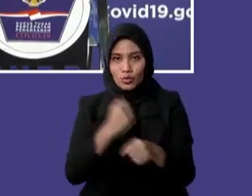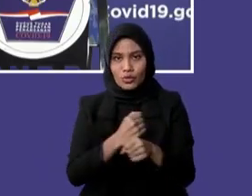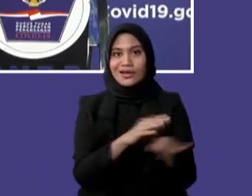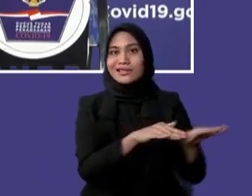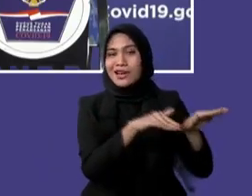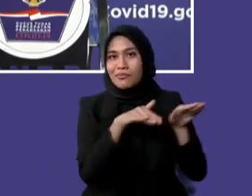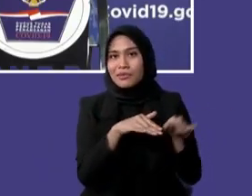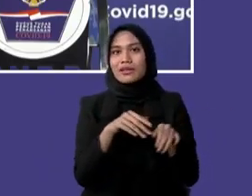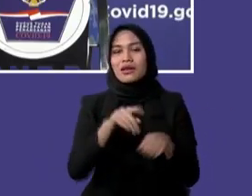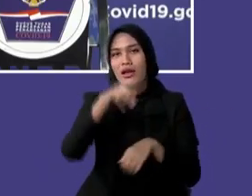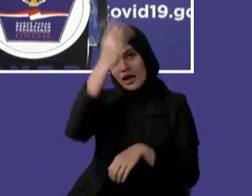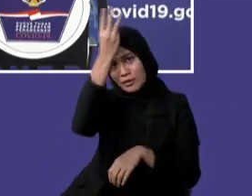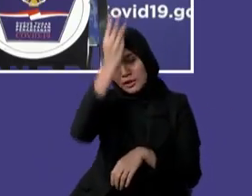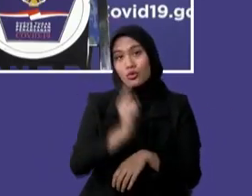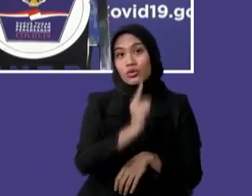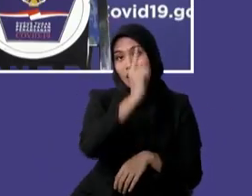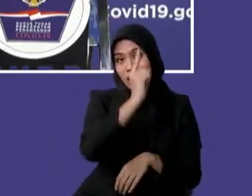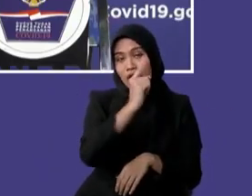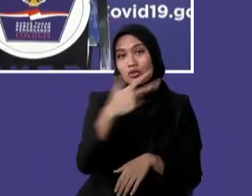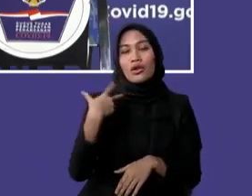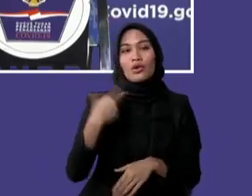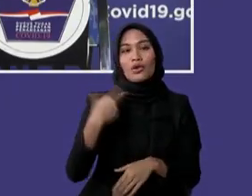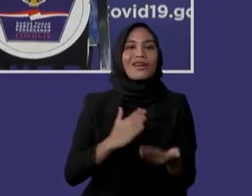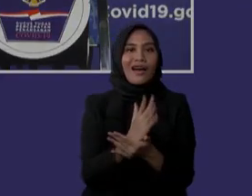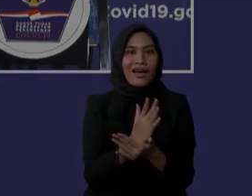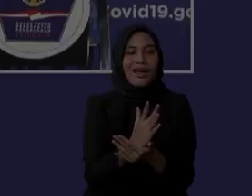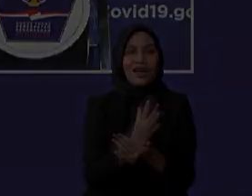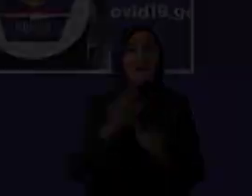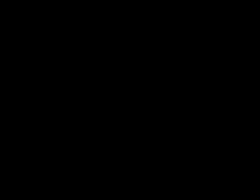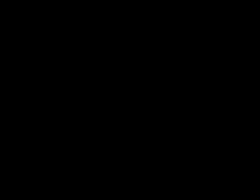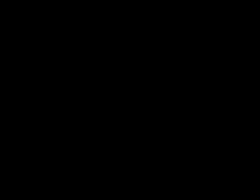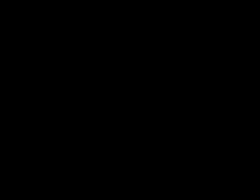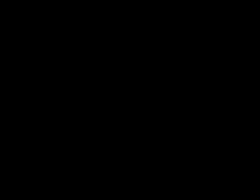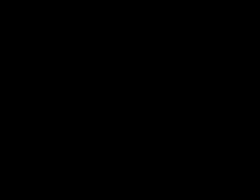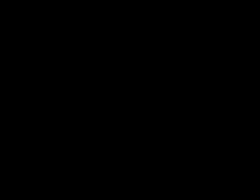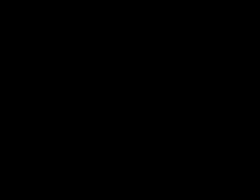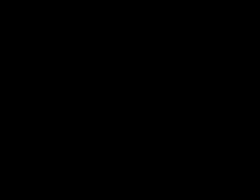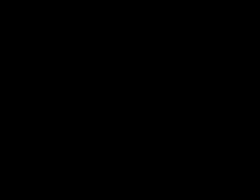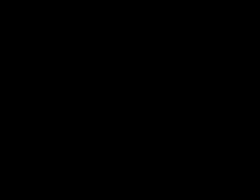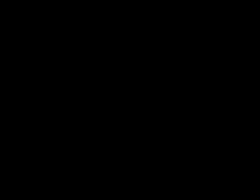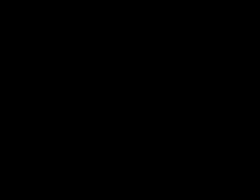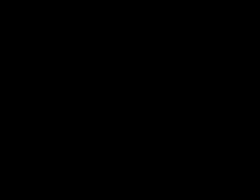Utara Sulawesi Tengah dan Nusa Tenggara Timur